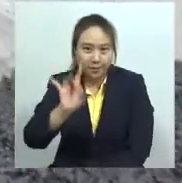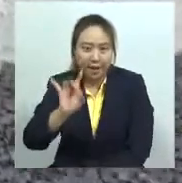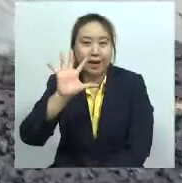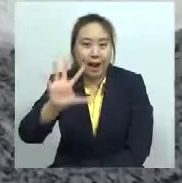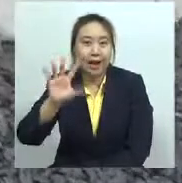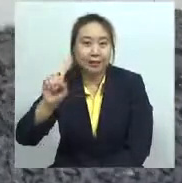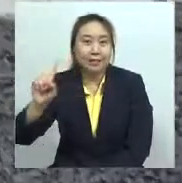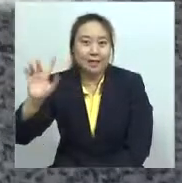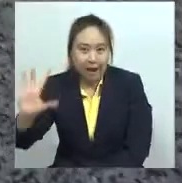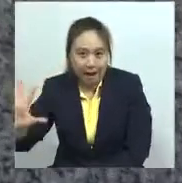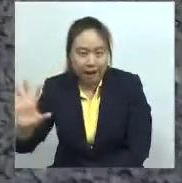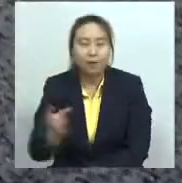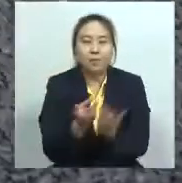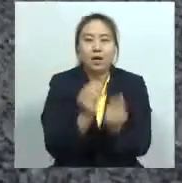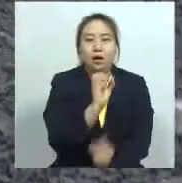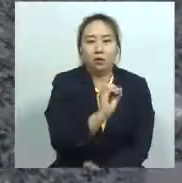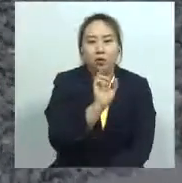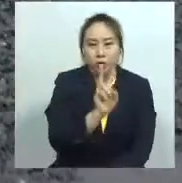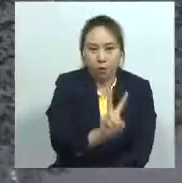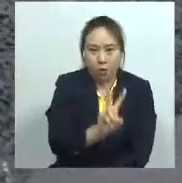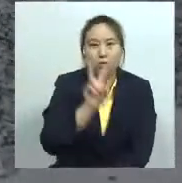022485115ย้ำอีกครั้งนะคะ